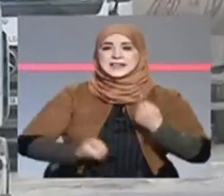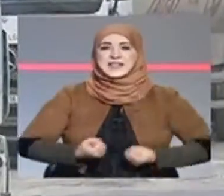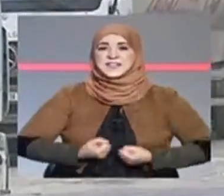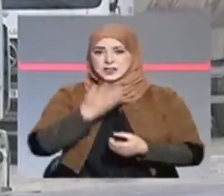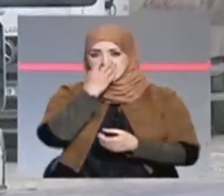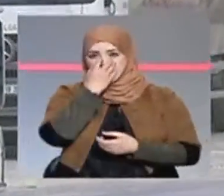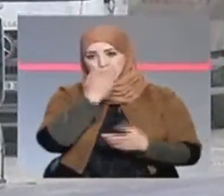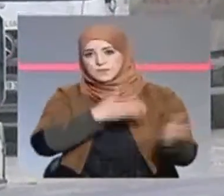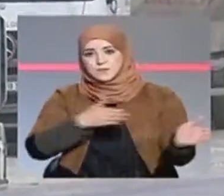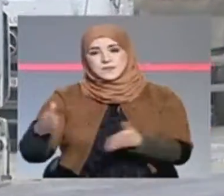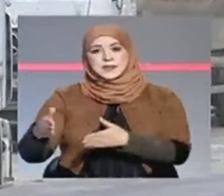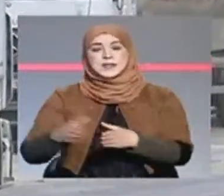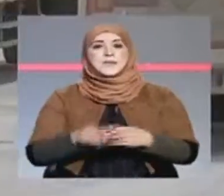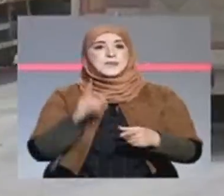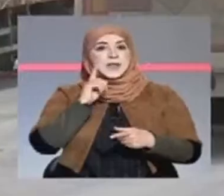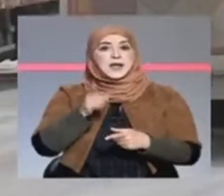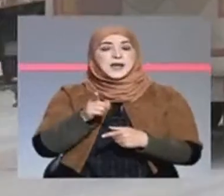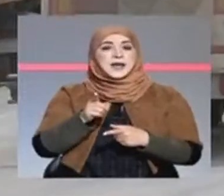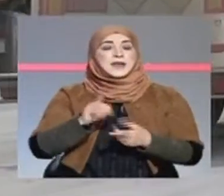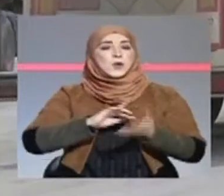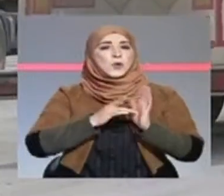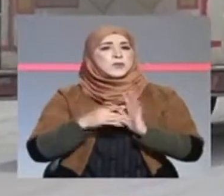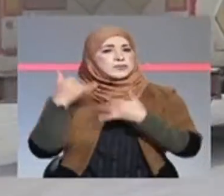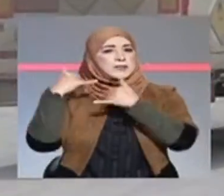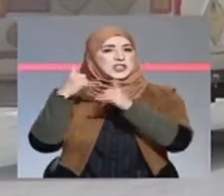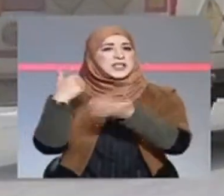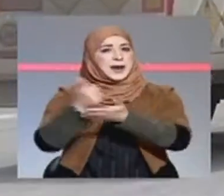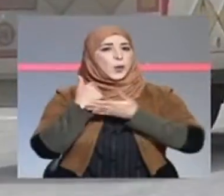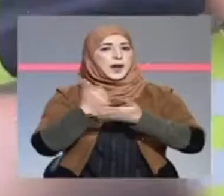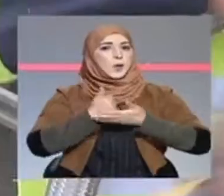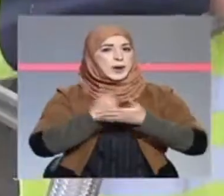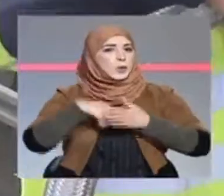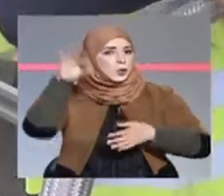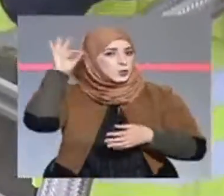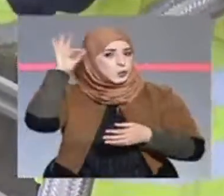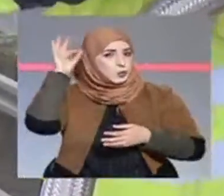وفي اطار الدعم الجزائري في مكافحه